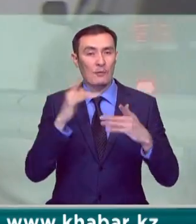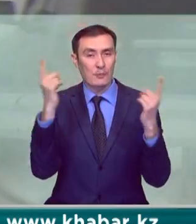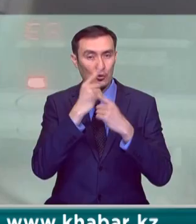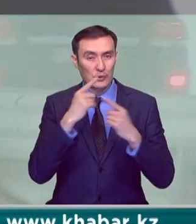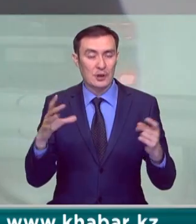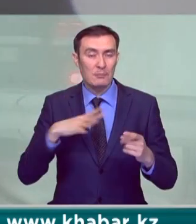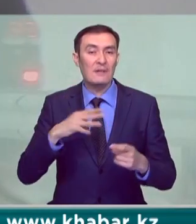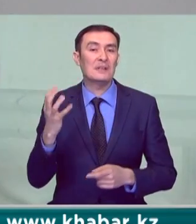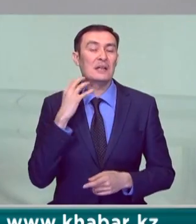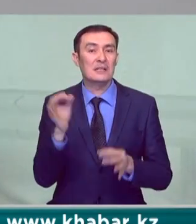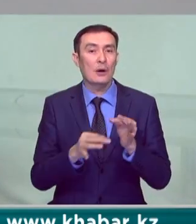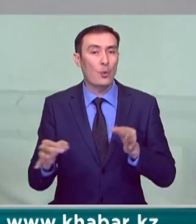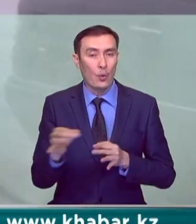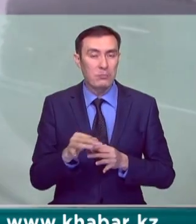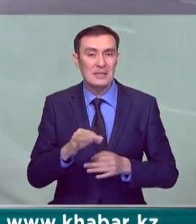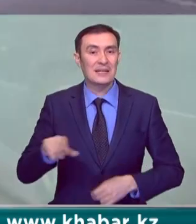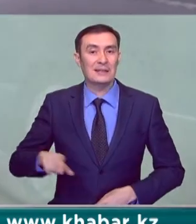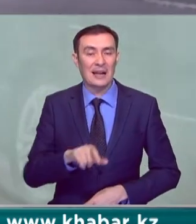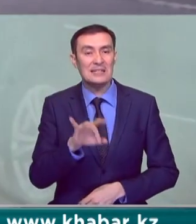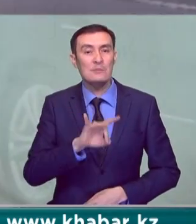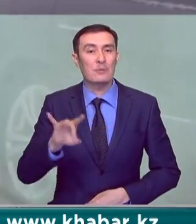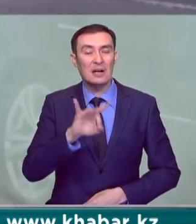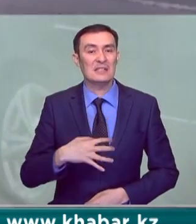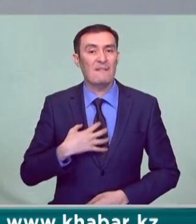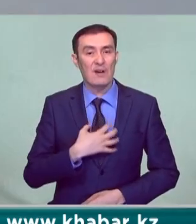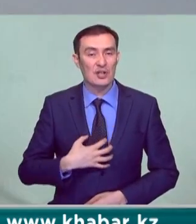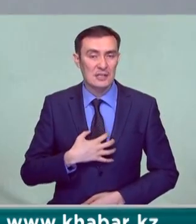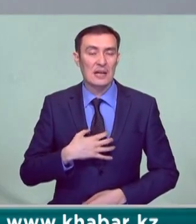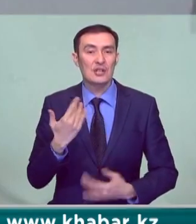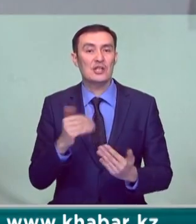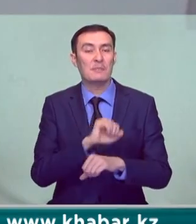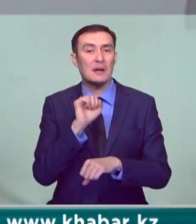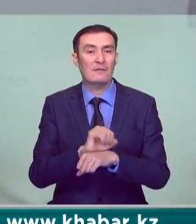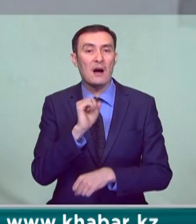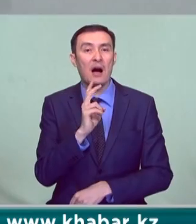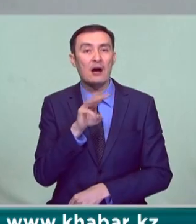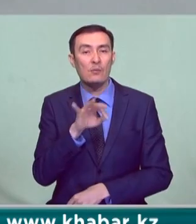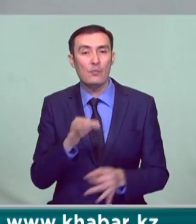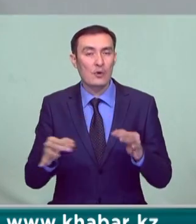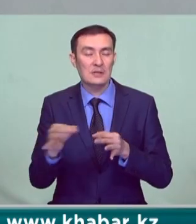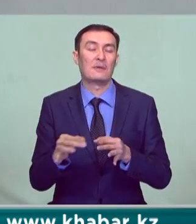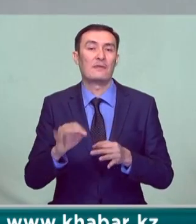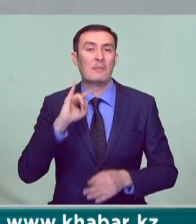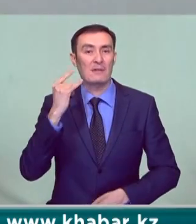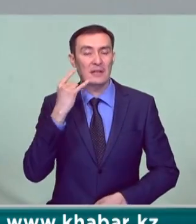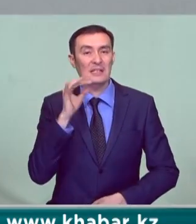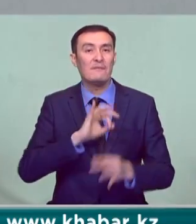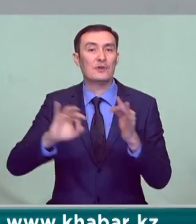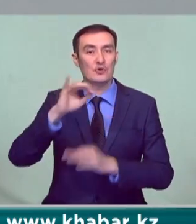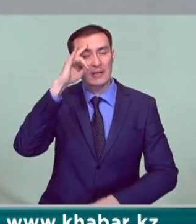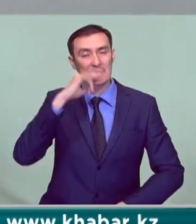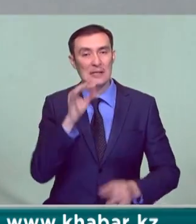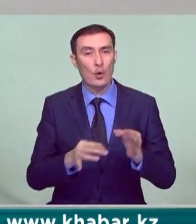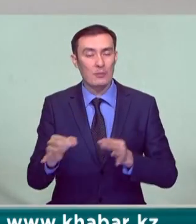уже объявлено в Кызылординской области. Трассы республиканского значения перекрыты в Акмолинской, Павлодарской, Восточно-Казахстанской